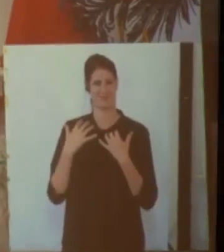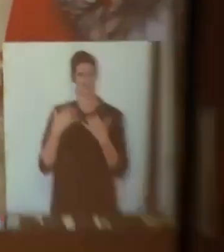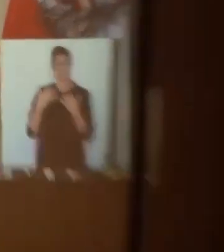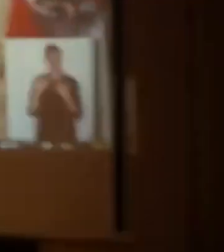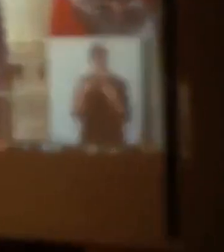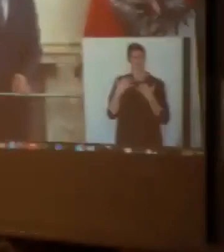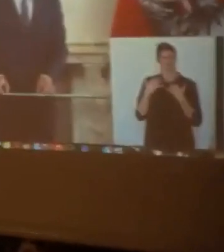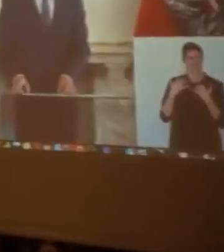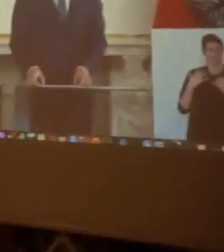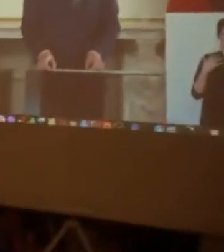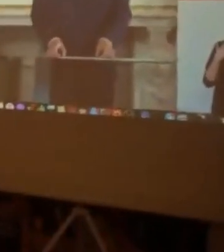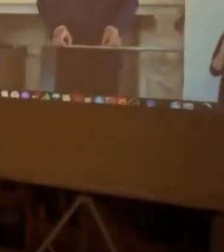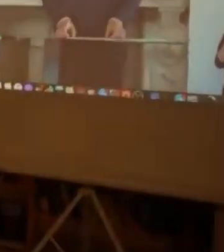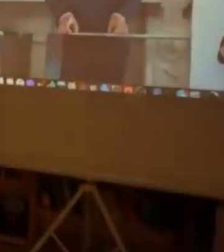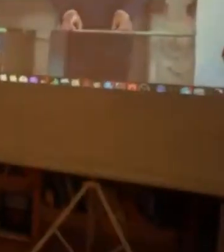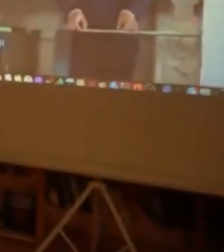mehr digitalen Unterricht.